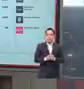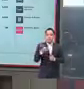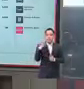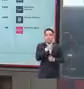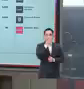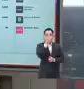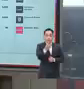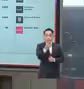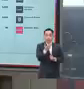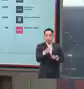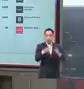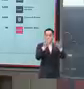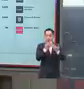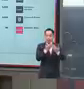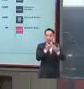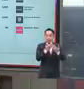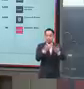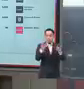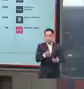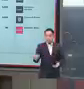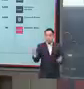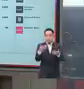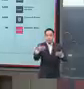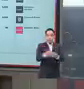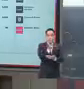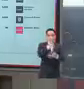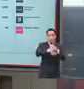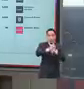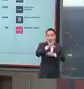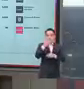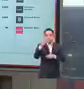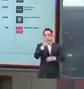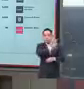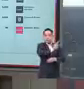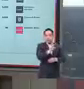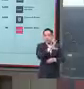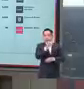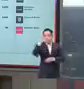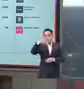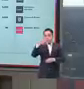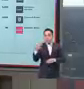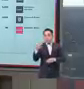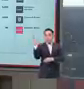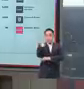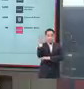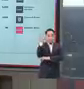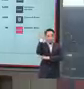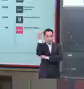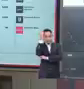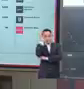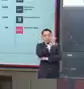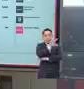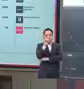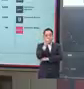lembaran baru dalam politik negara pascapi Ari 15 BN dan phdge bukan sengaja bekerjasama dalam kerajaan sekutuan malah